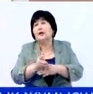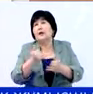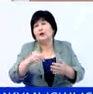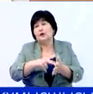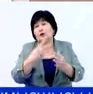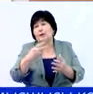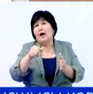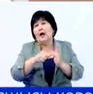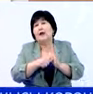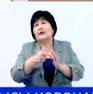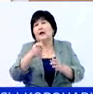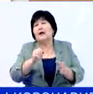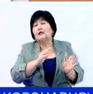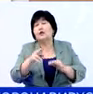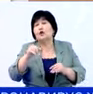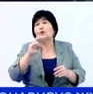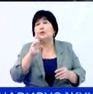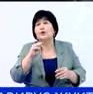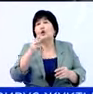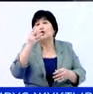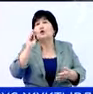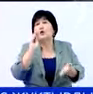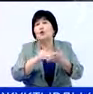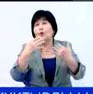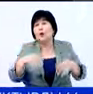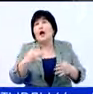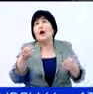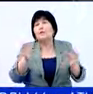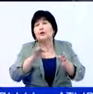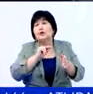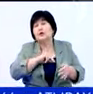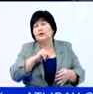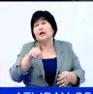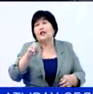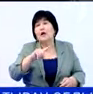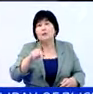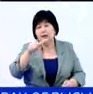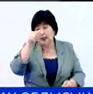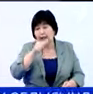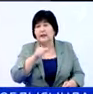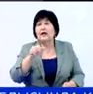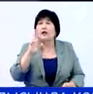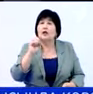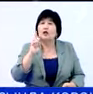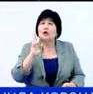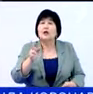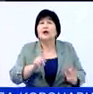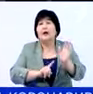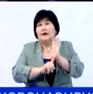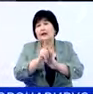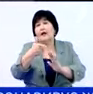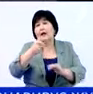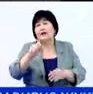қаралған 6 газ реттегіш пунктінің 3-і орнатылды. Барлық жұмыстар тамыз айына дейін аяқталып, қыркүйекте кентші толықтай көгілдір отынға